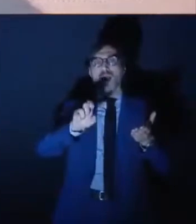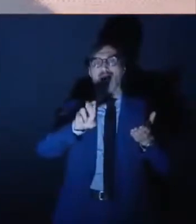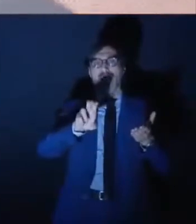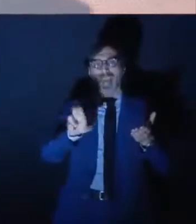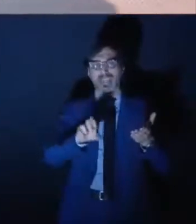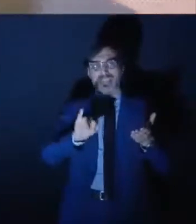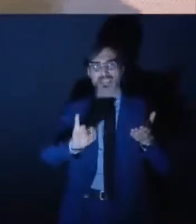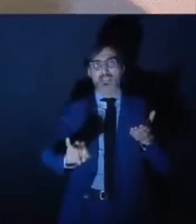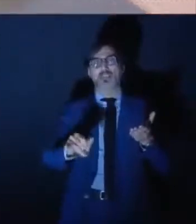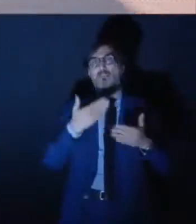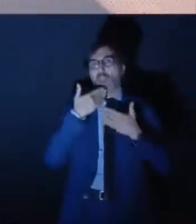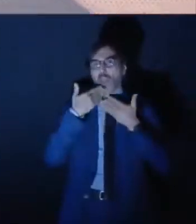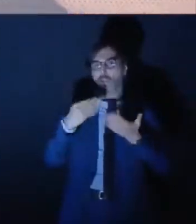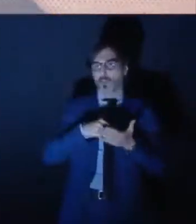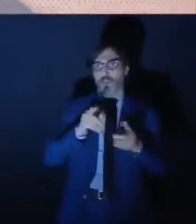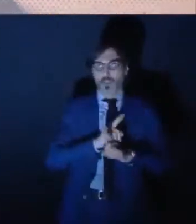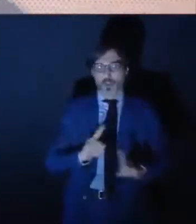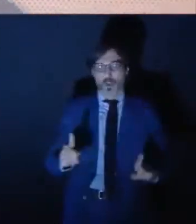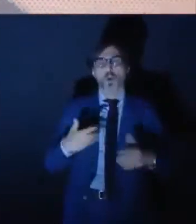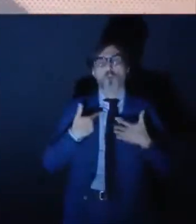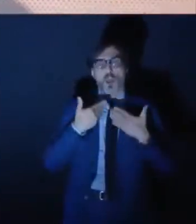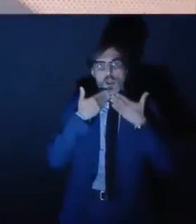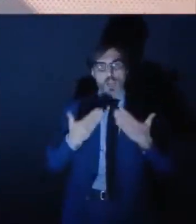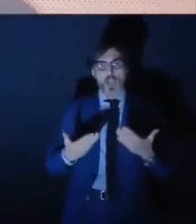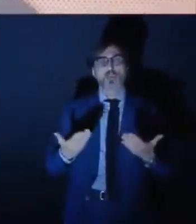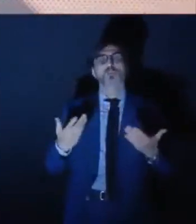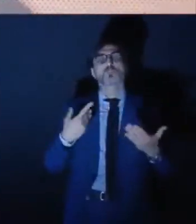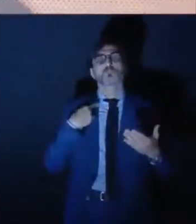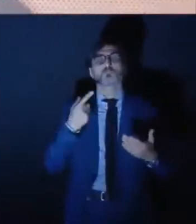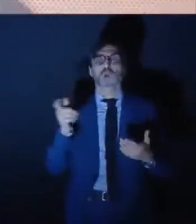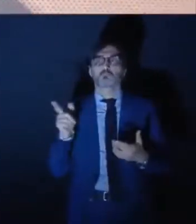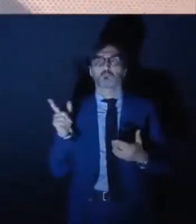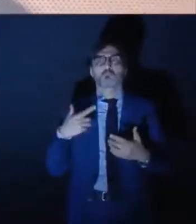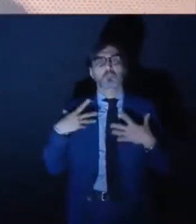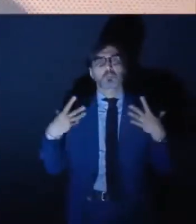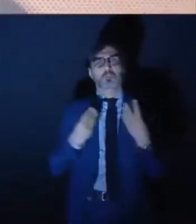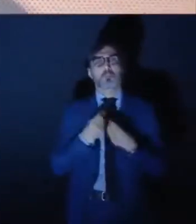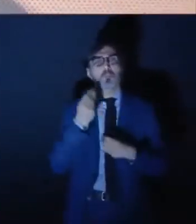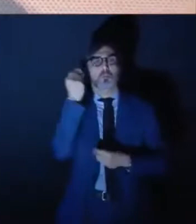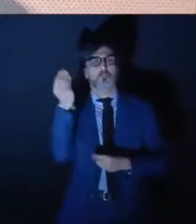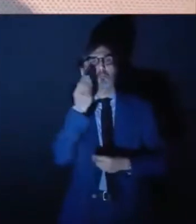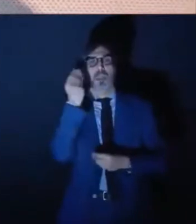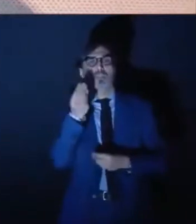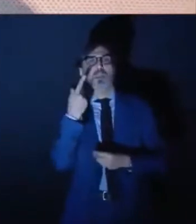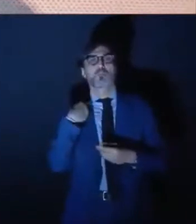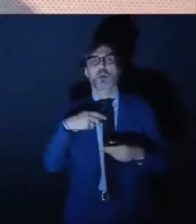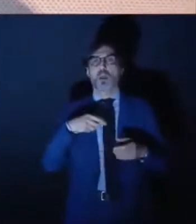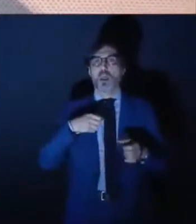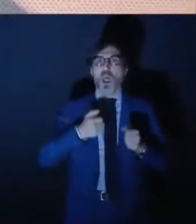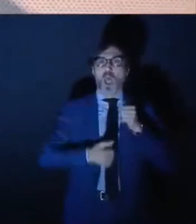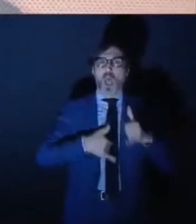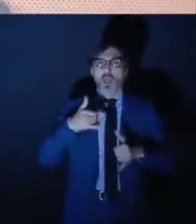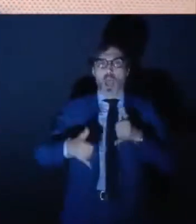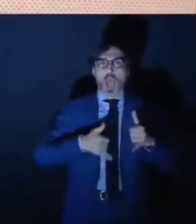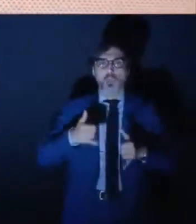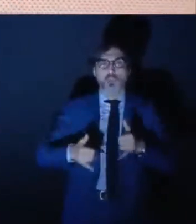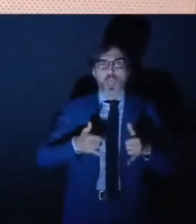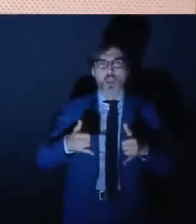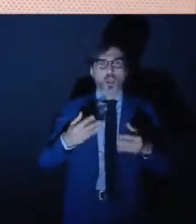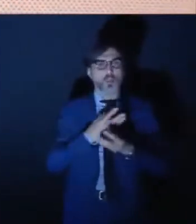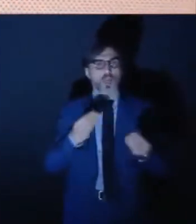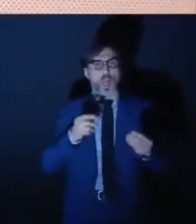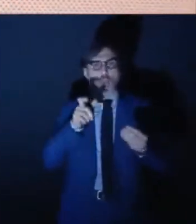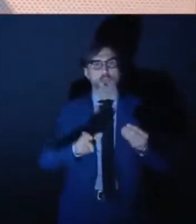anche se non può essere qui stasera con noi abbiamo pensato di dar voce ai tanti rider che appunto